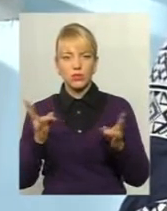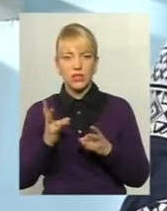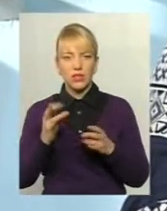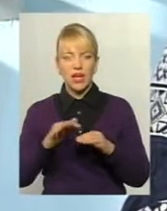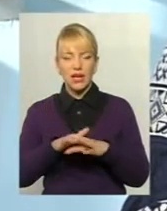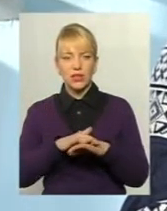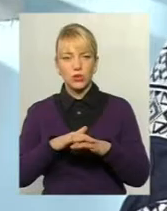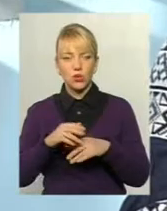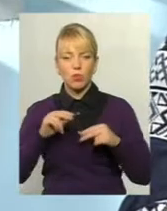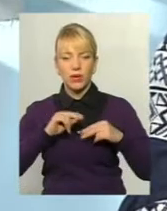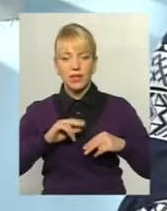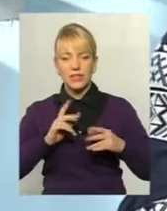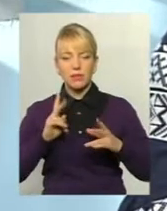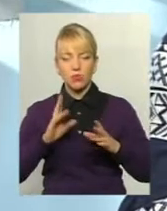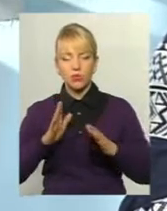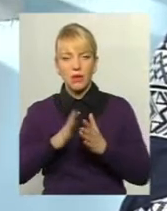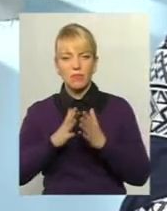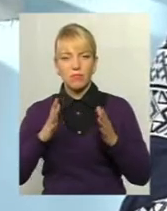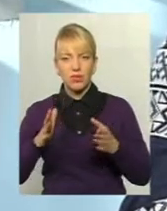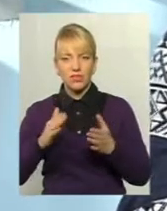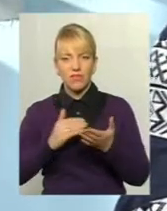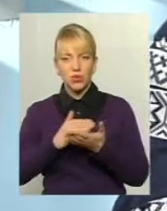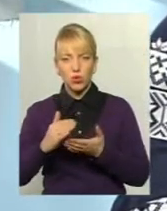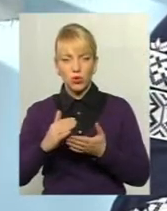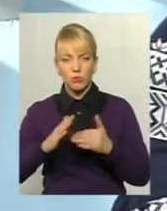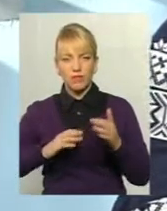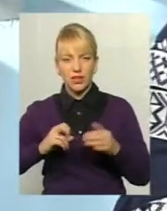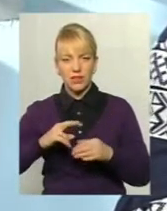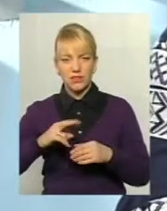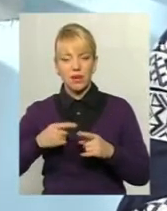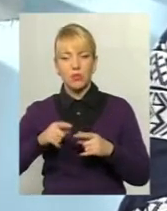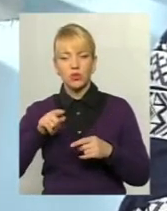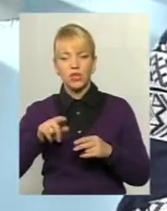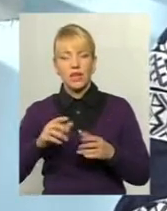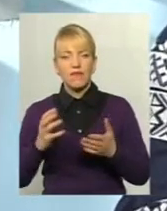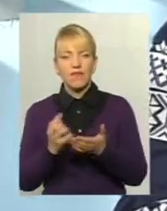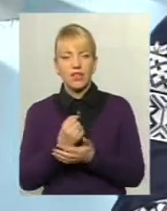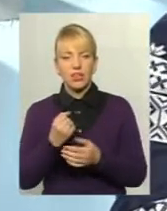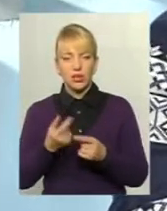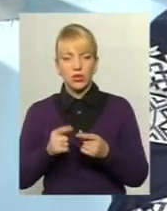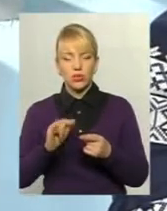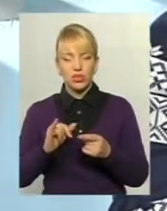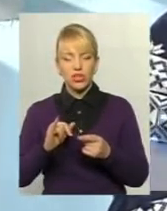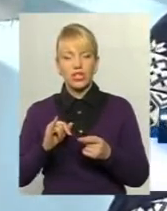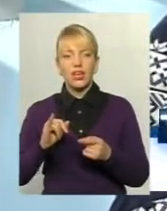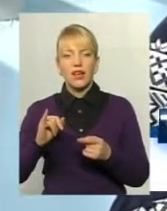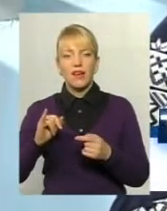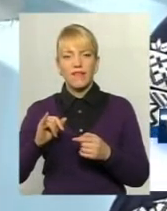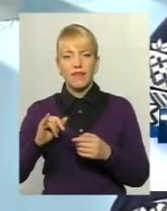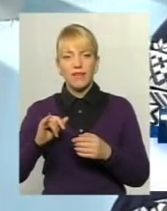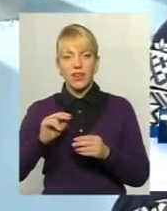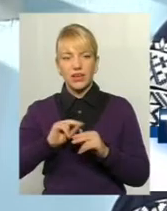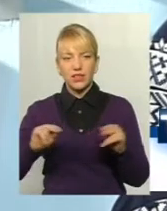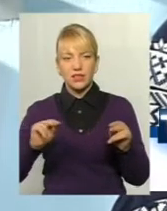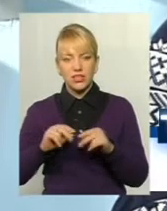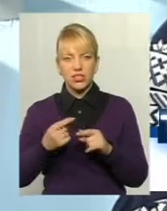більш високооплачуваними фахівцями. Тут виграють і викладачі, тому що система дуальної освіти, як варіант,